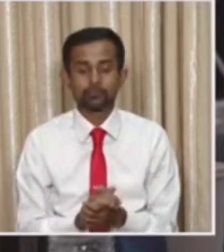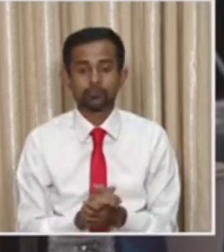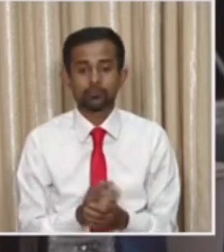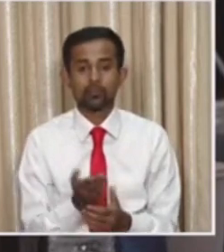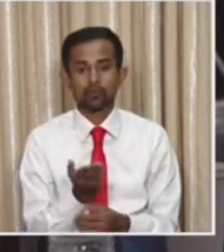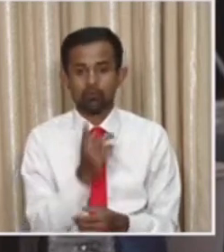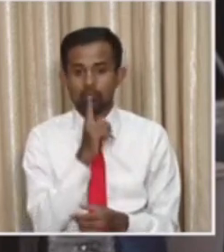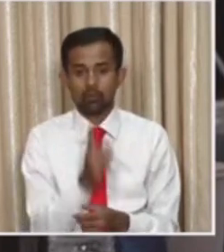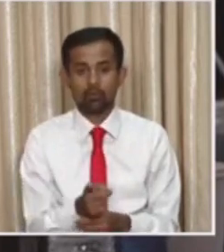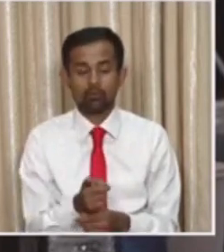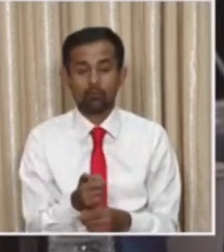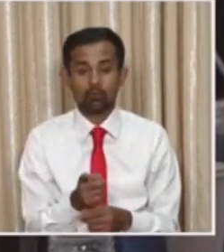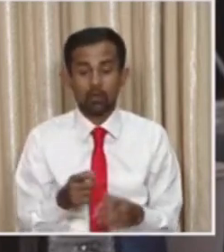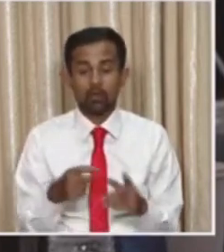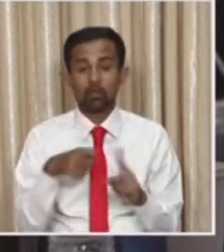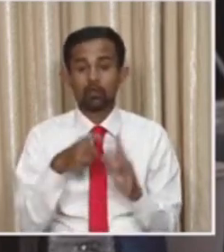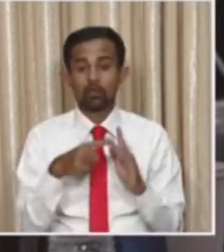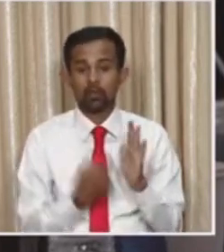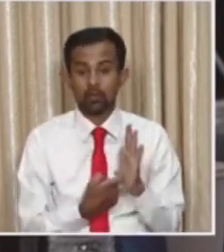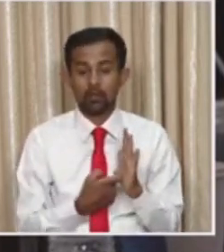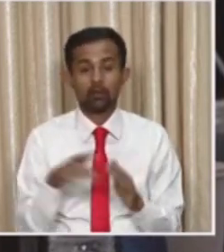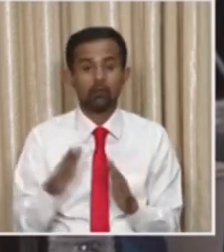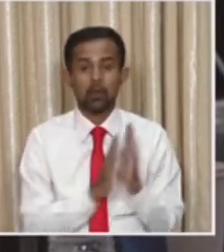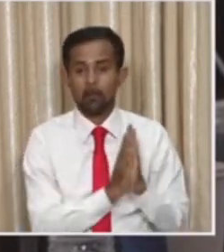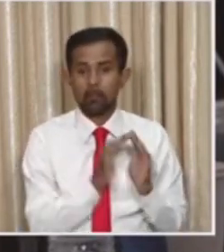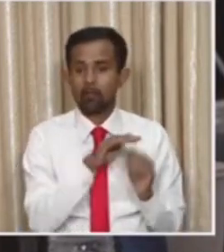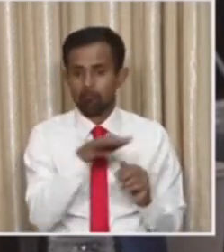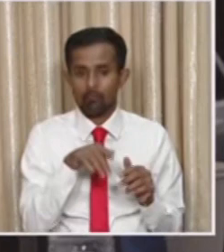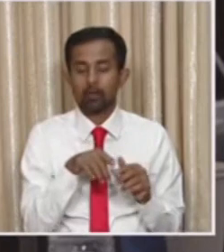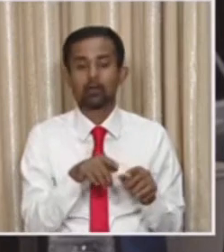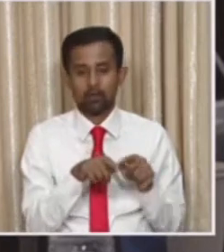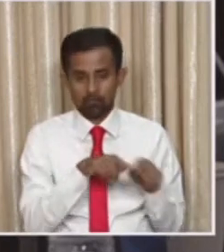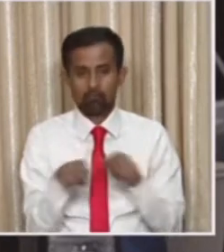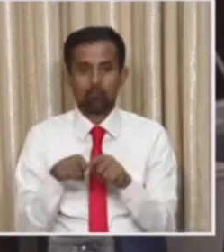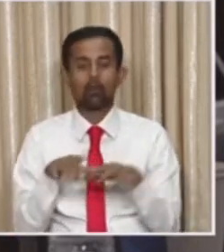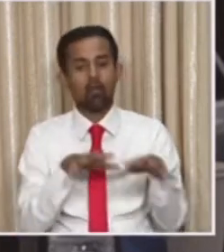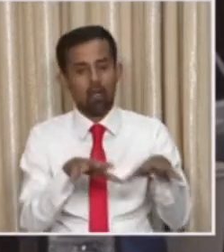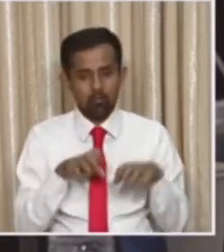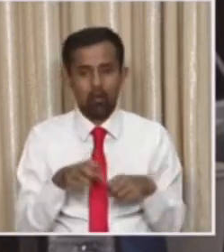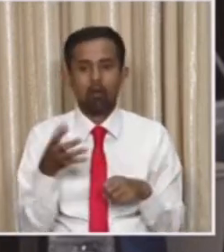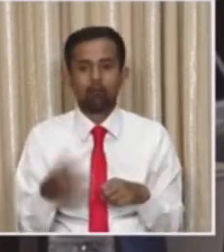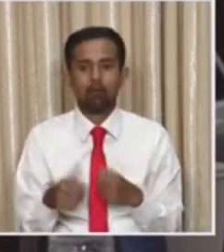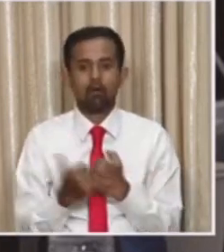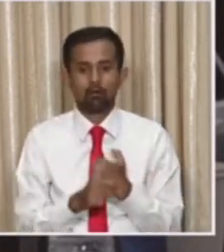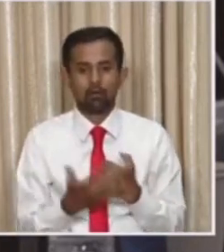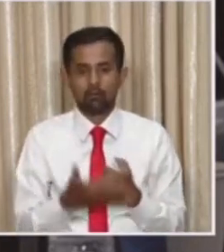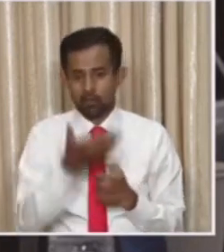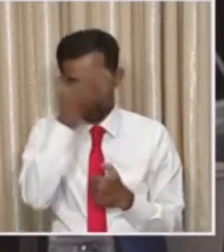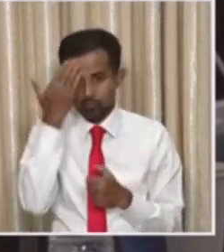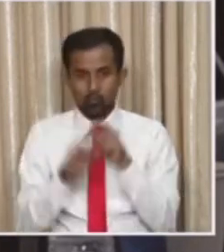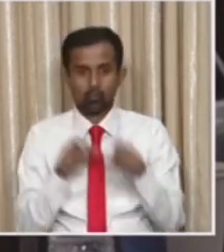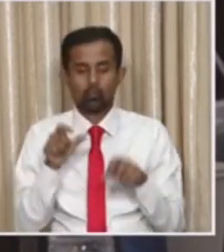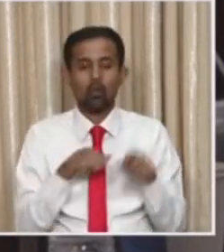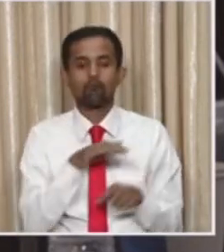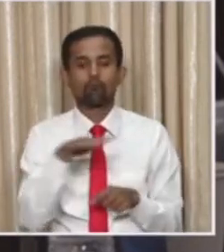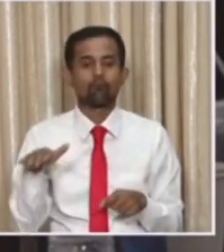போன்று திரியாயில் இருக்கக்கூடிய விகாரையும் ஆக்கிரமித்து கட்டப்பட்டிருக்கின்றது. தமிழர்களுடைய பூர்வீக நிலத்திலே ஆக்கிரமித்து கட்டப்பட்டிருக்கின்றது. அந்த